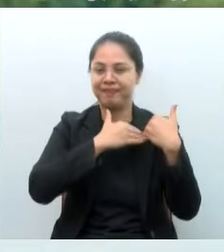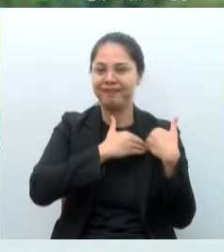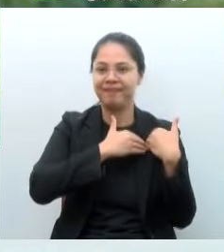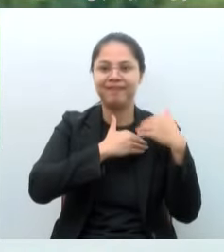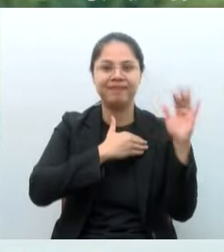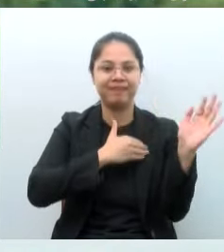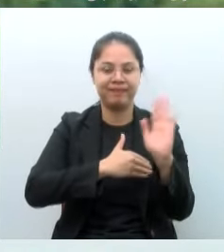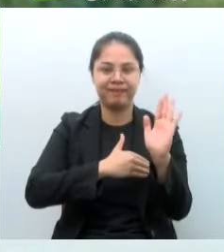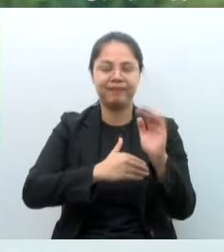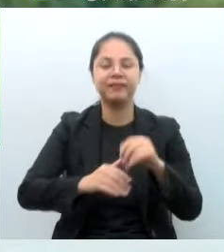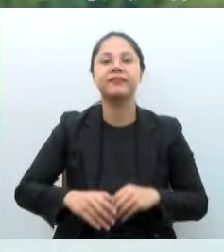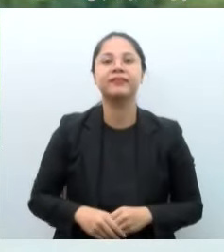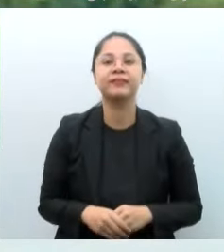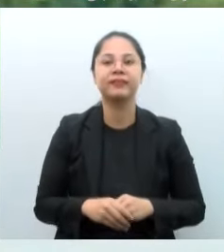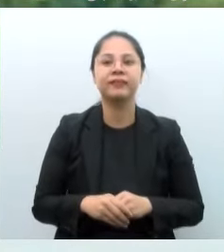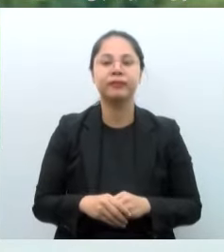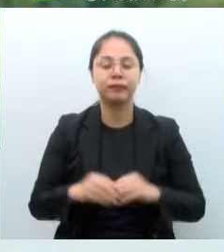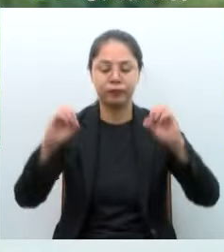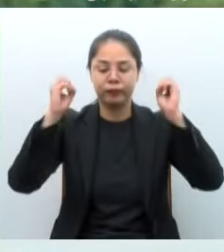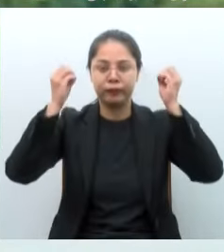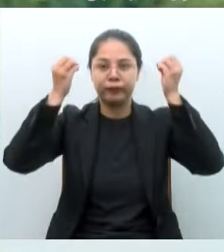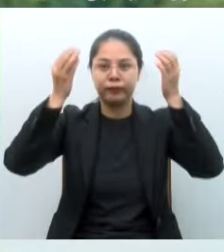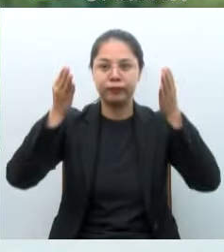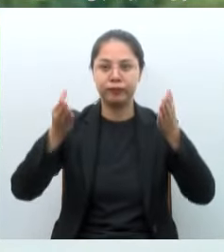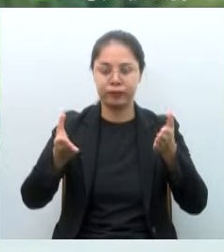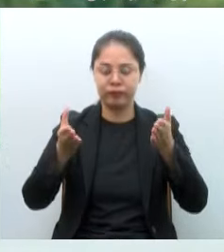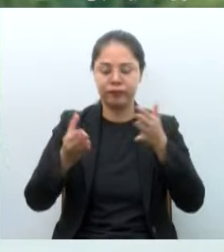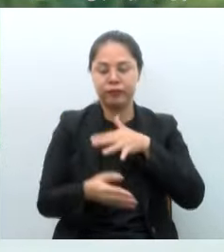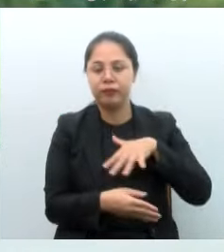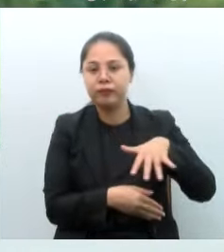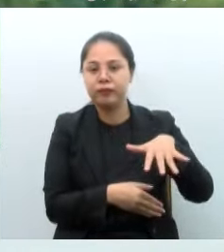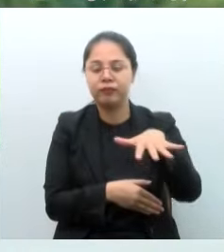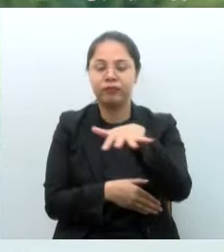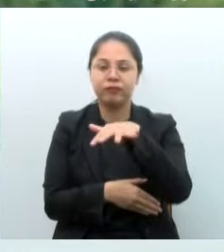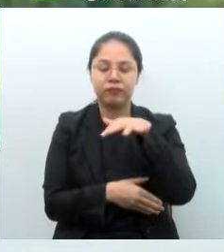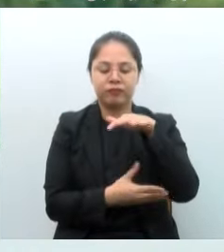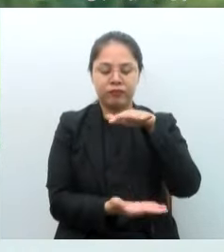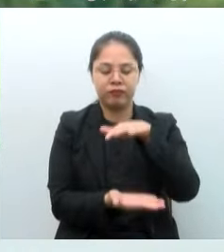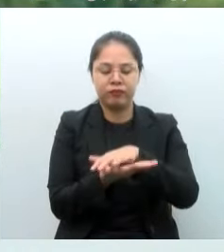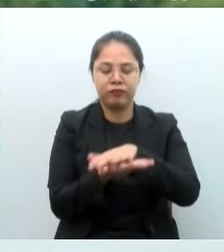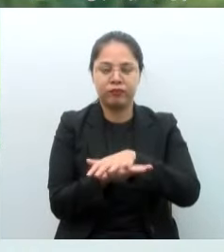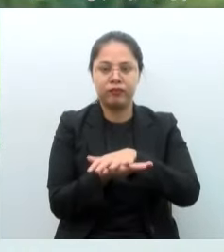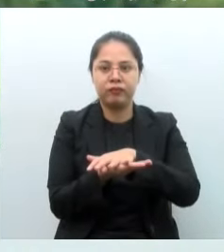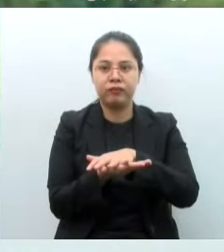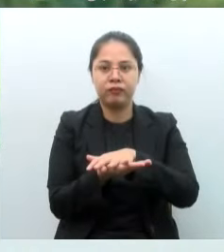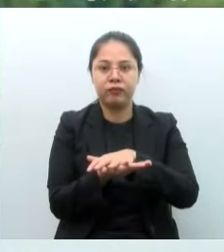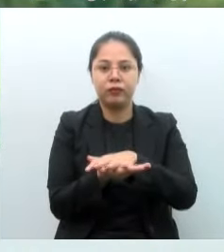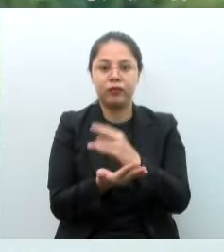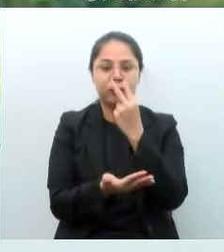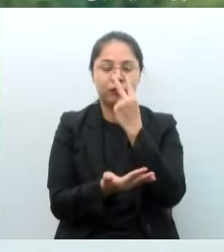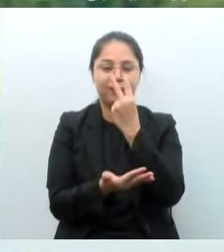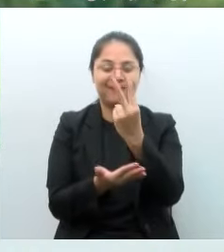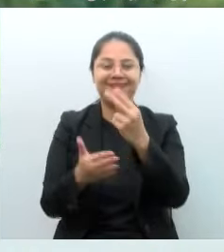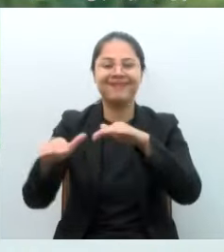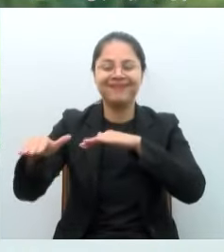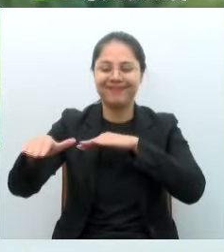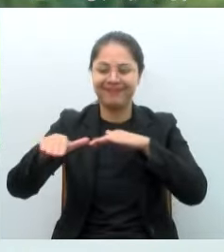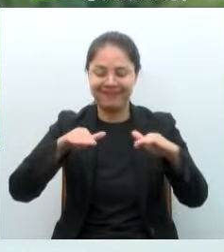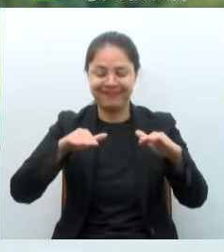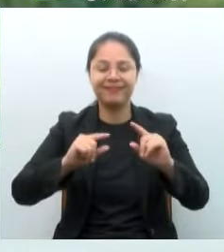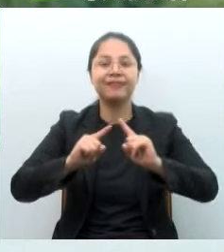ตไปถึงข้าราชการครูและบุคลากรทางสาที่อยู่ในสถานศึกษาทุกท่านนะครับได้รับทราบร่วมกันนะครับในประเด็น